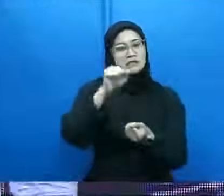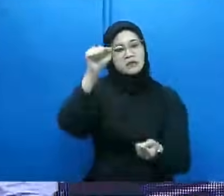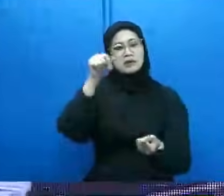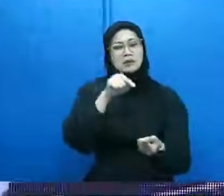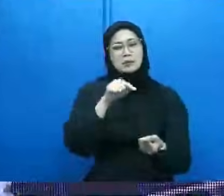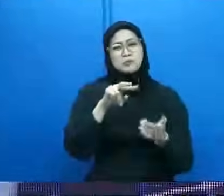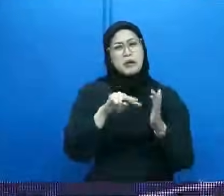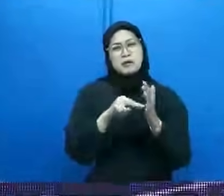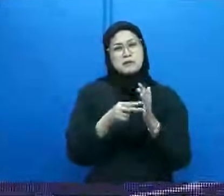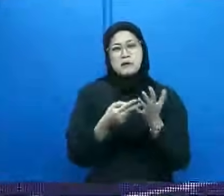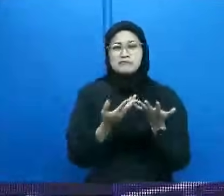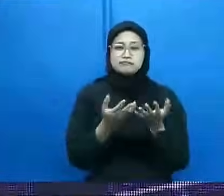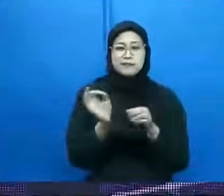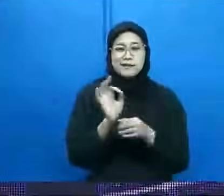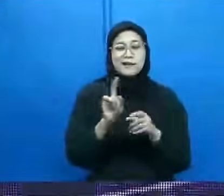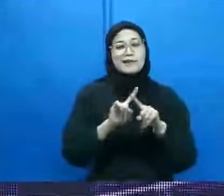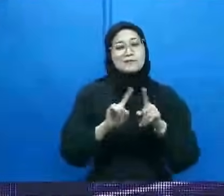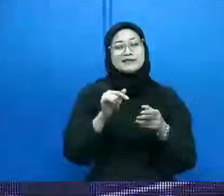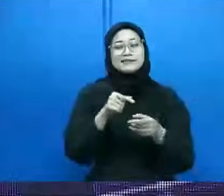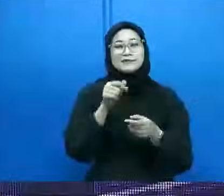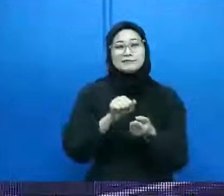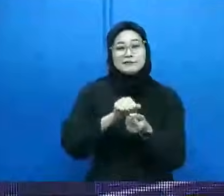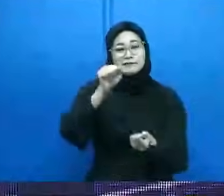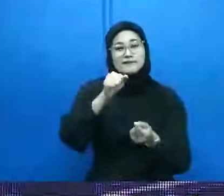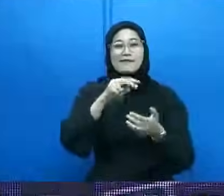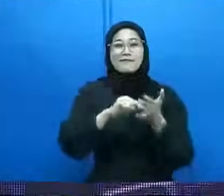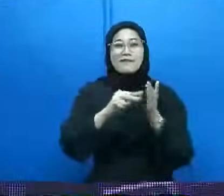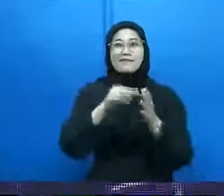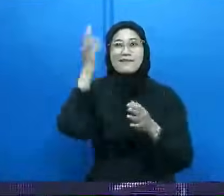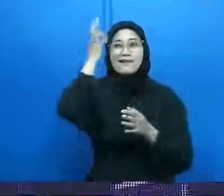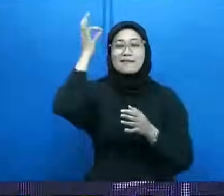apa-apa, tapi kenangan dalam jiwa kami yang luar biasa.